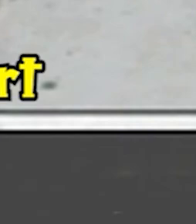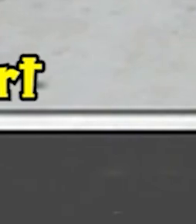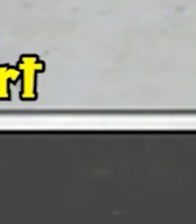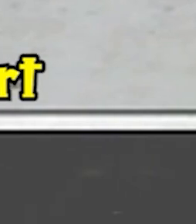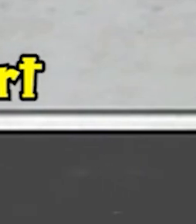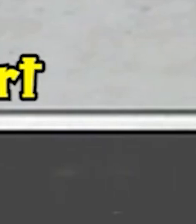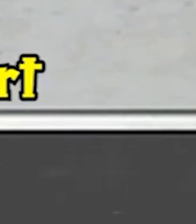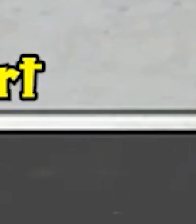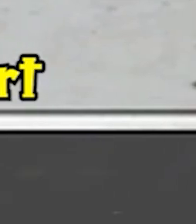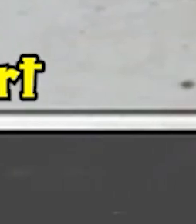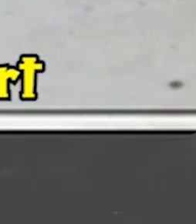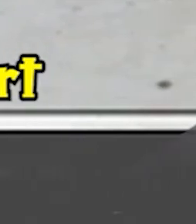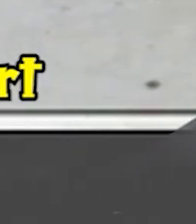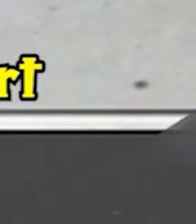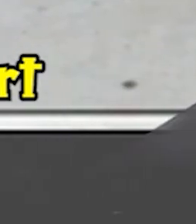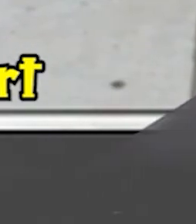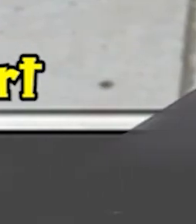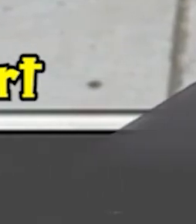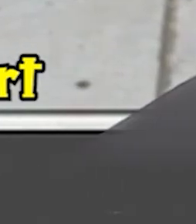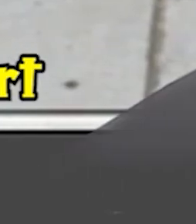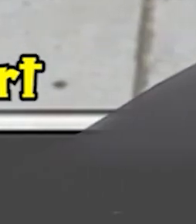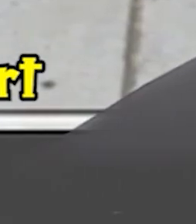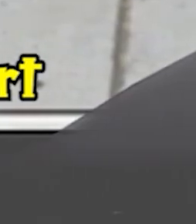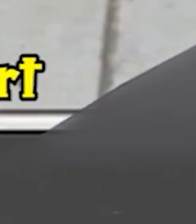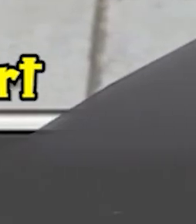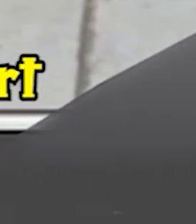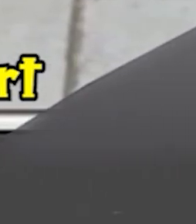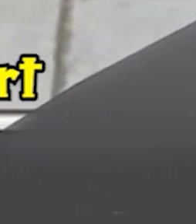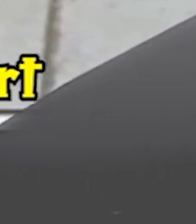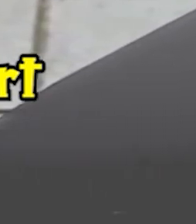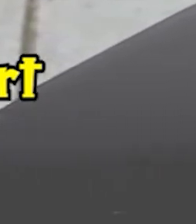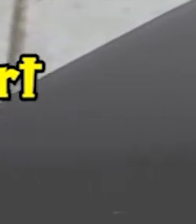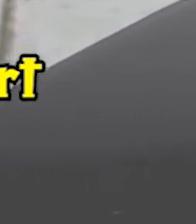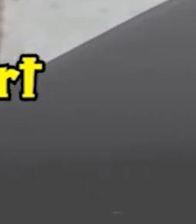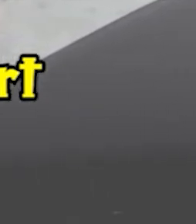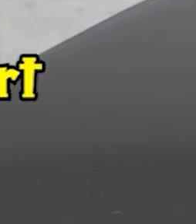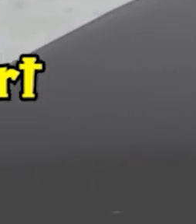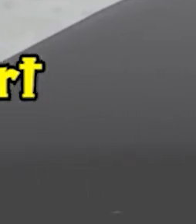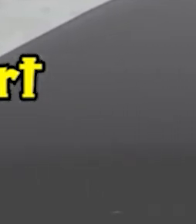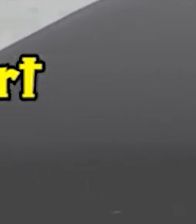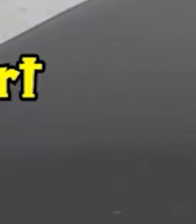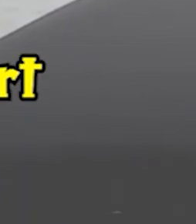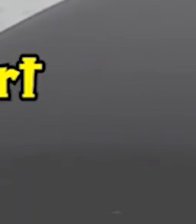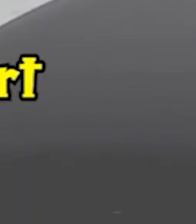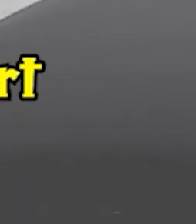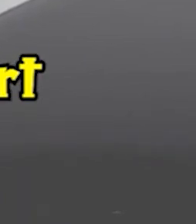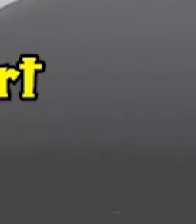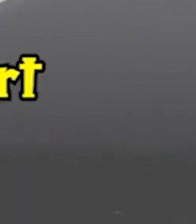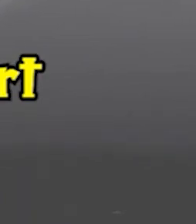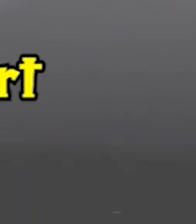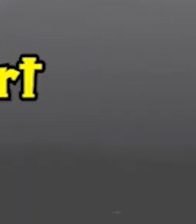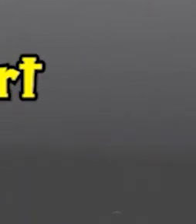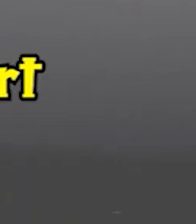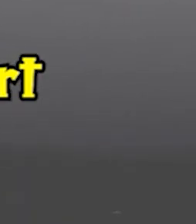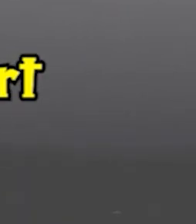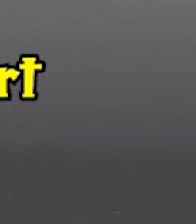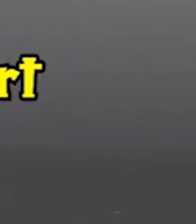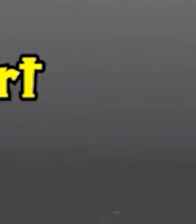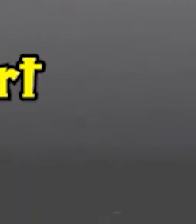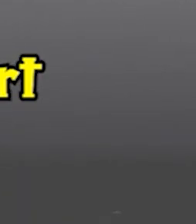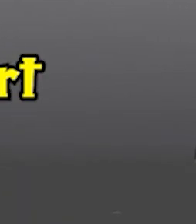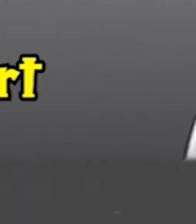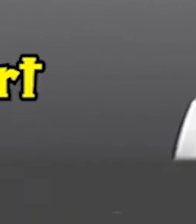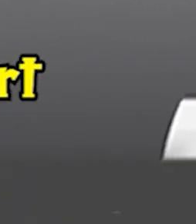Halina at matutuhan, magsumpat at mag-confirm, mag-confirm at magsumpat ay